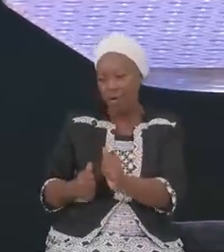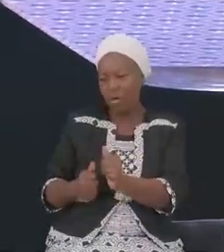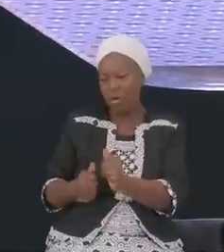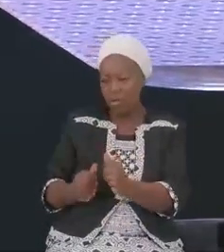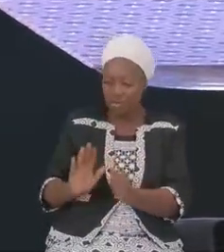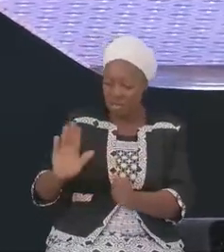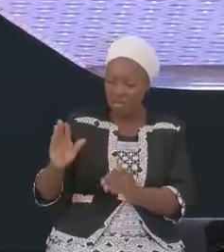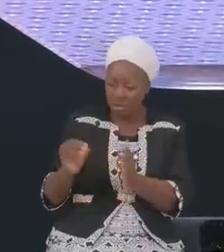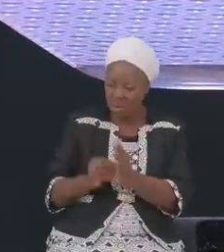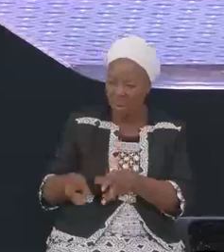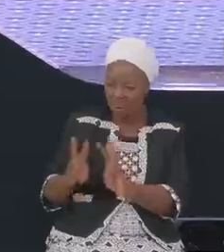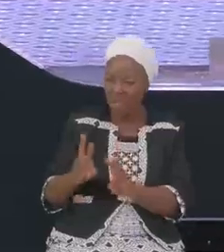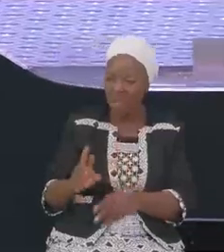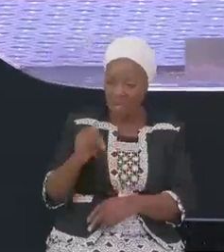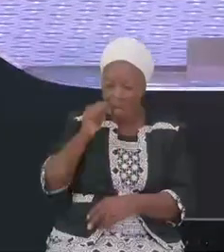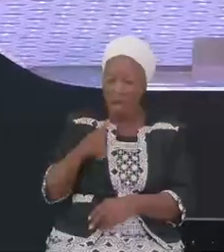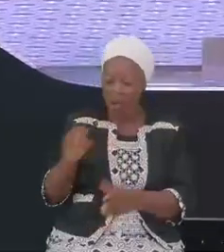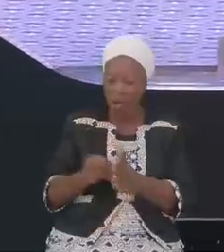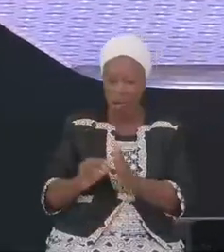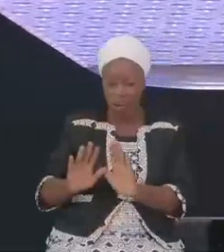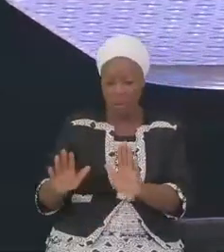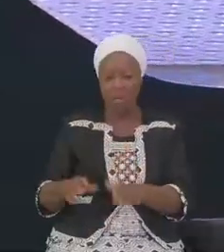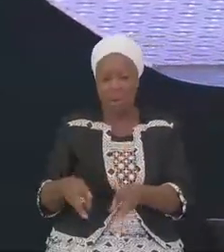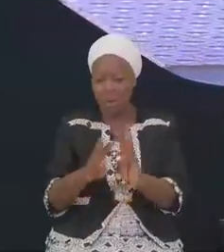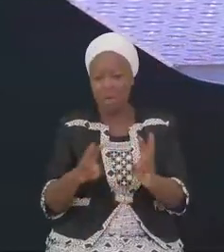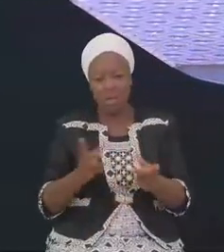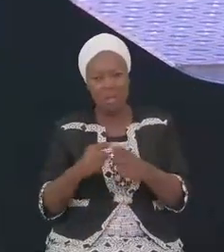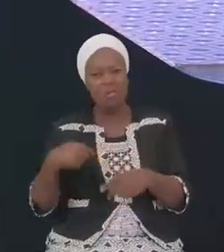en empruntant sa propre voie. Nous sommes nos pires ennemis.